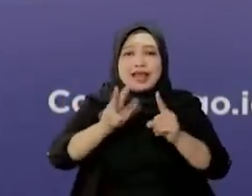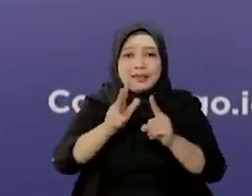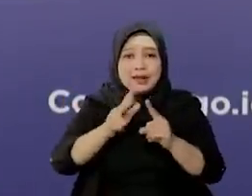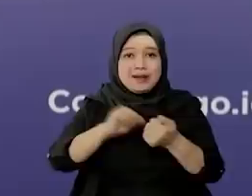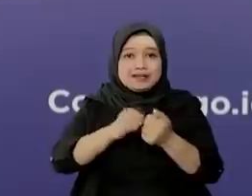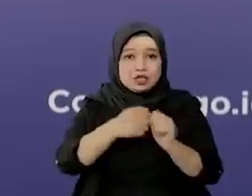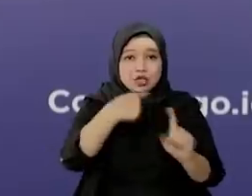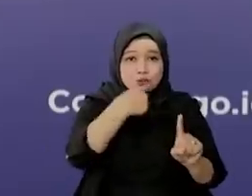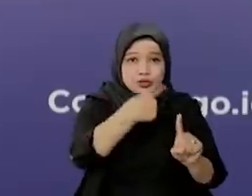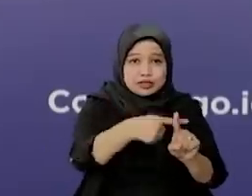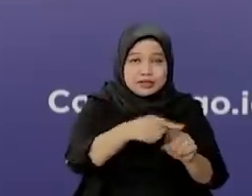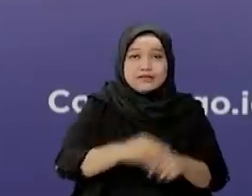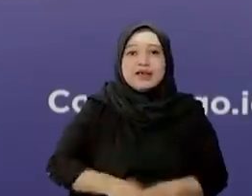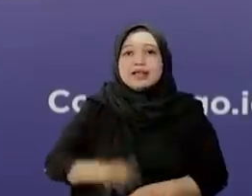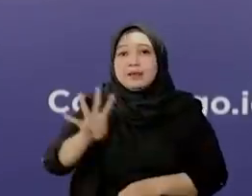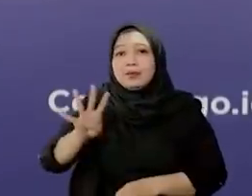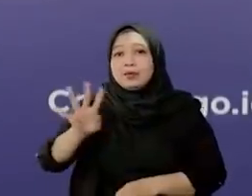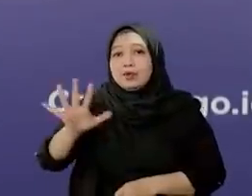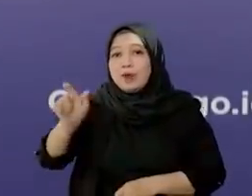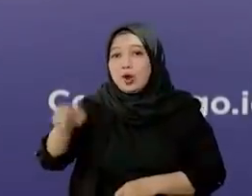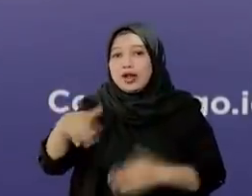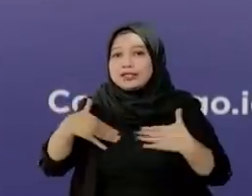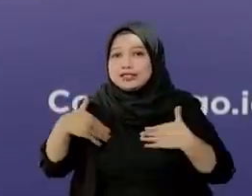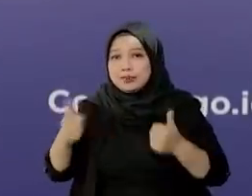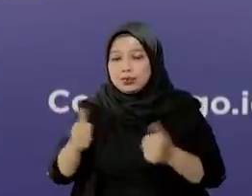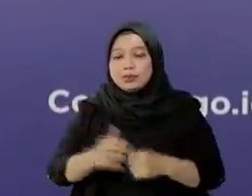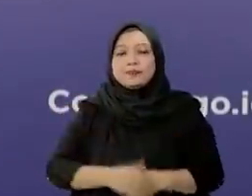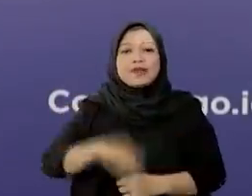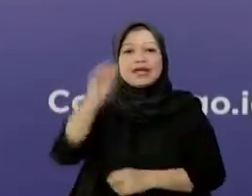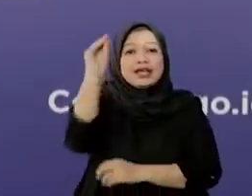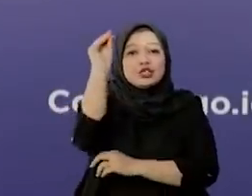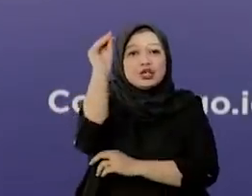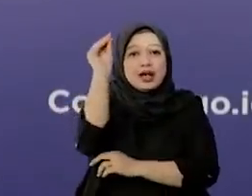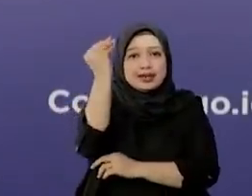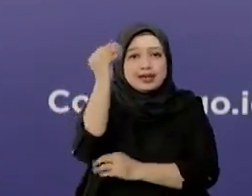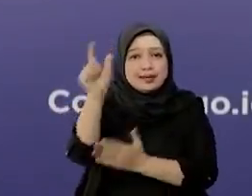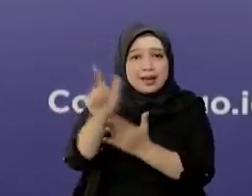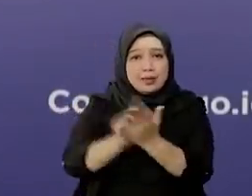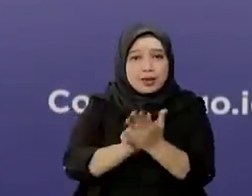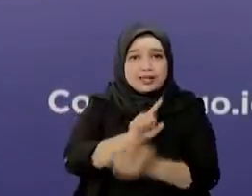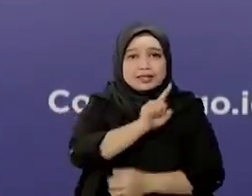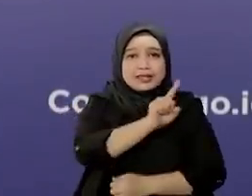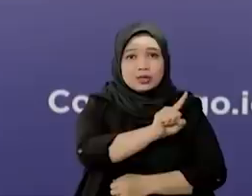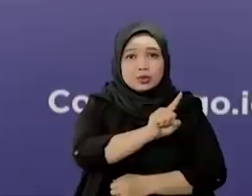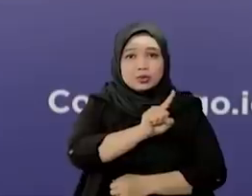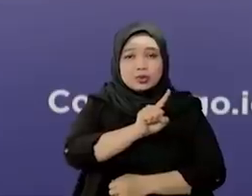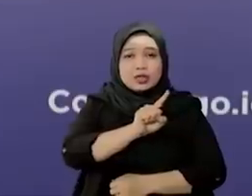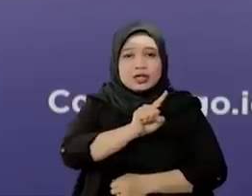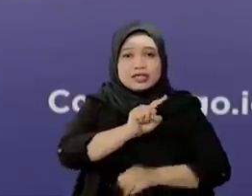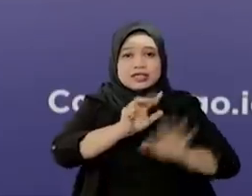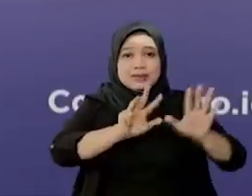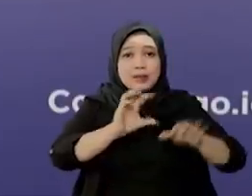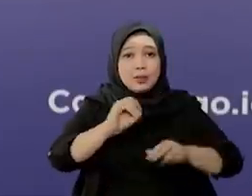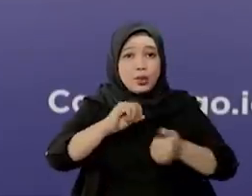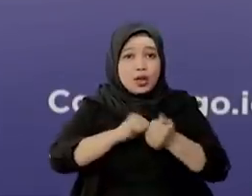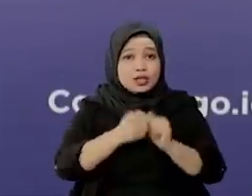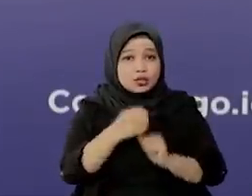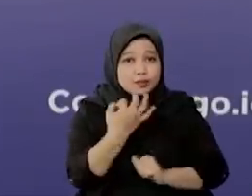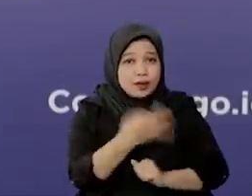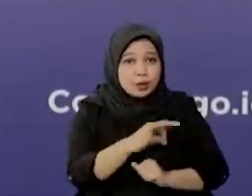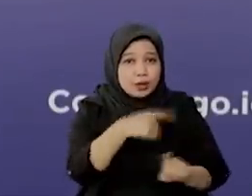dan 45 sembuh DKI Jakarta melaporkan 190 kasus baru